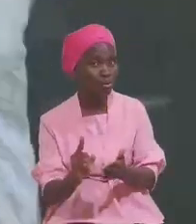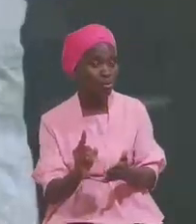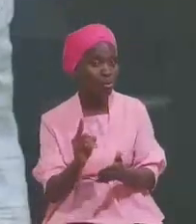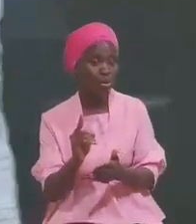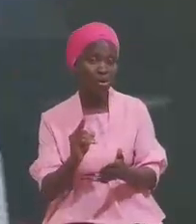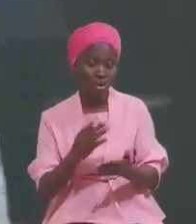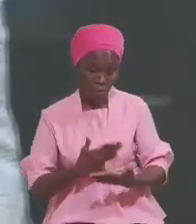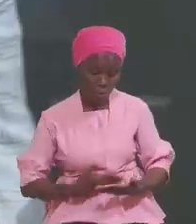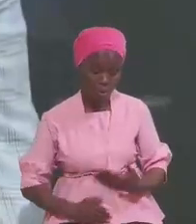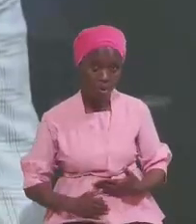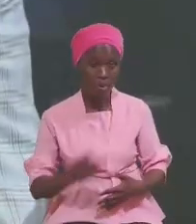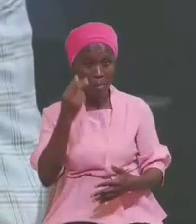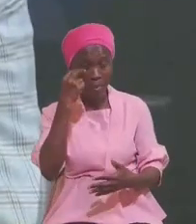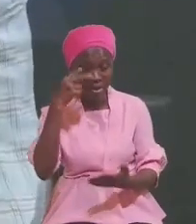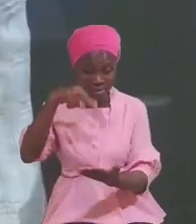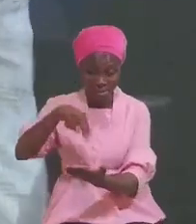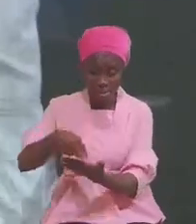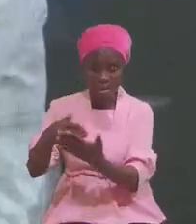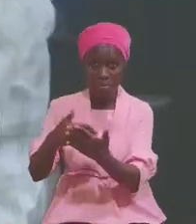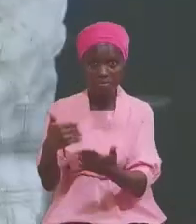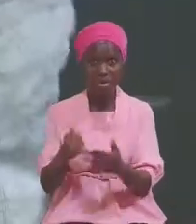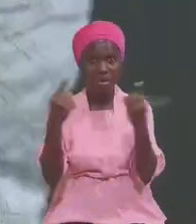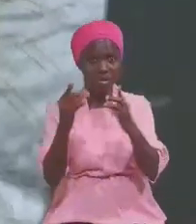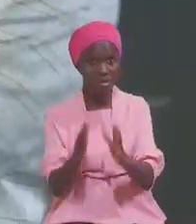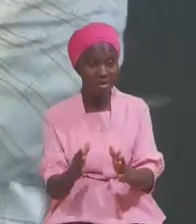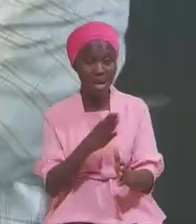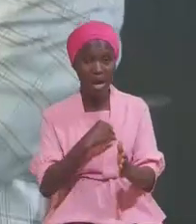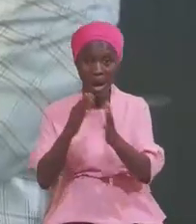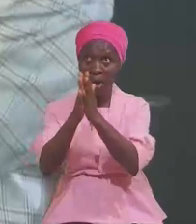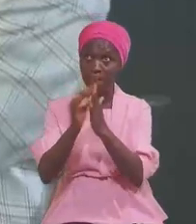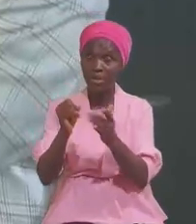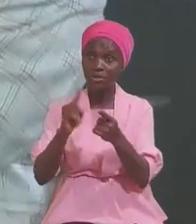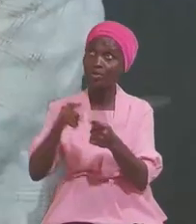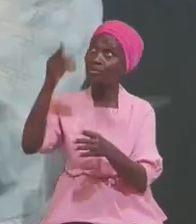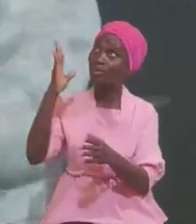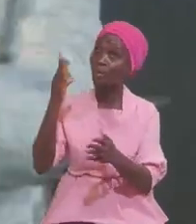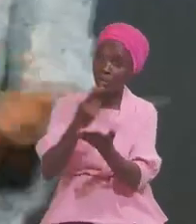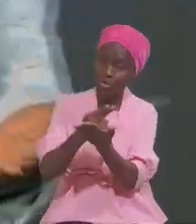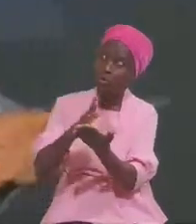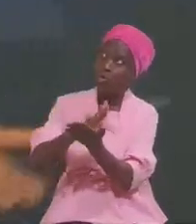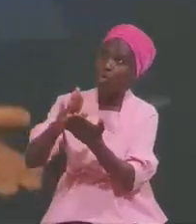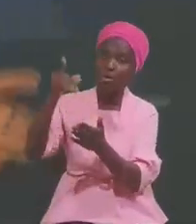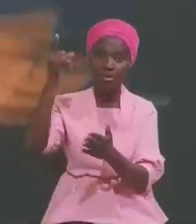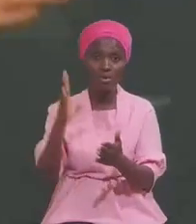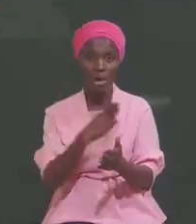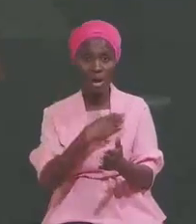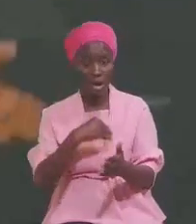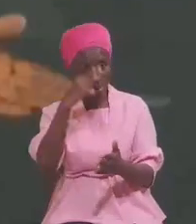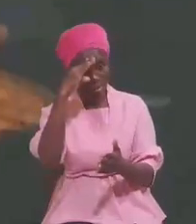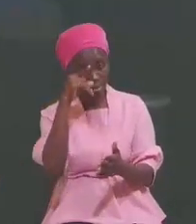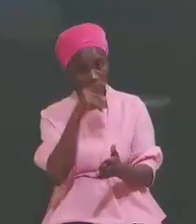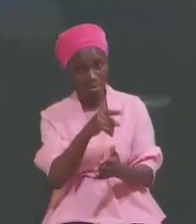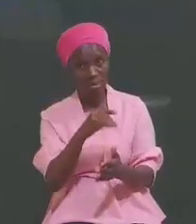se tient devant un pécheur et le pécheur prie Dieu, prie le Saint-Dieu, et lui il